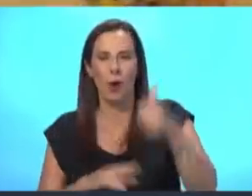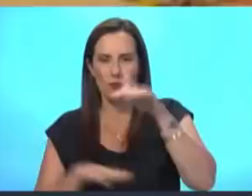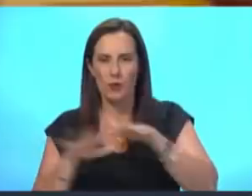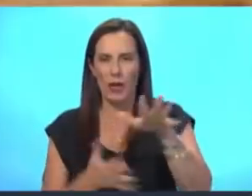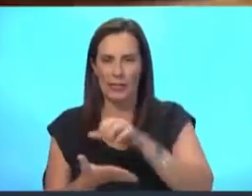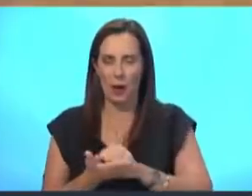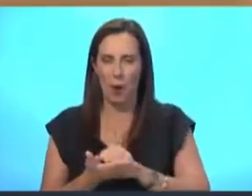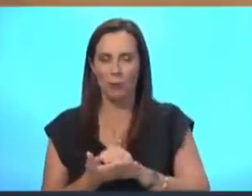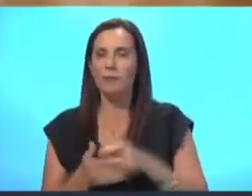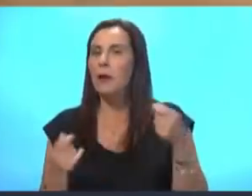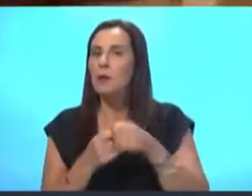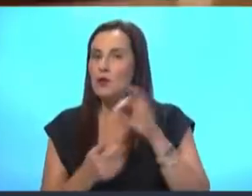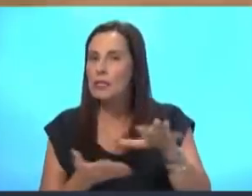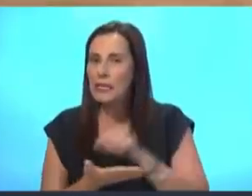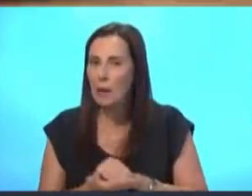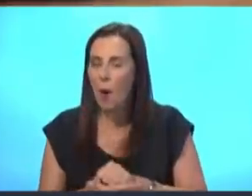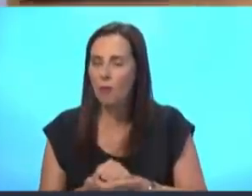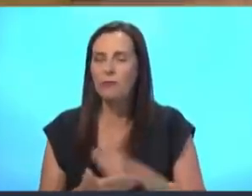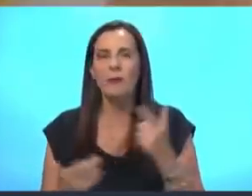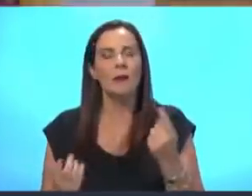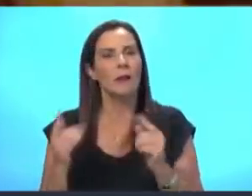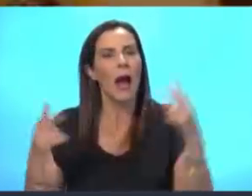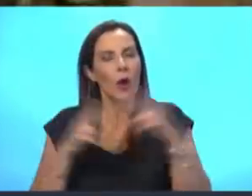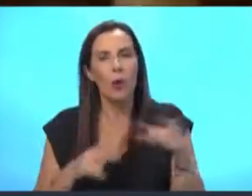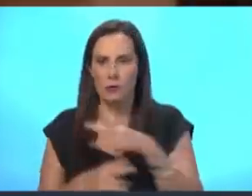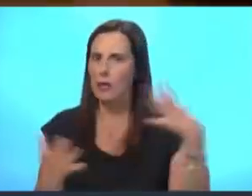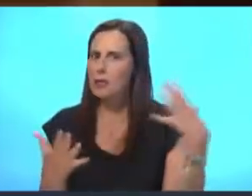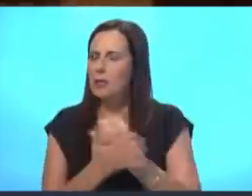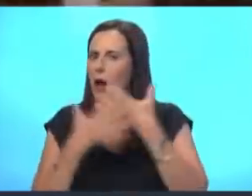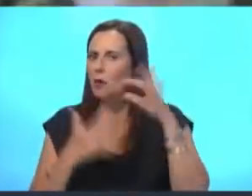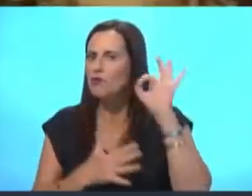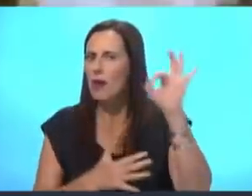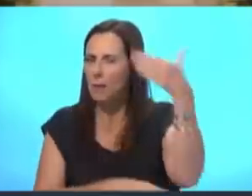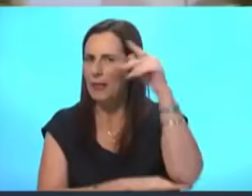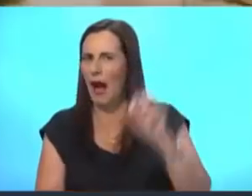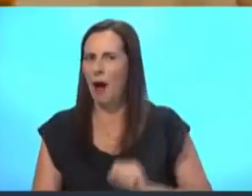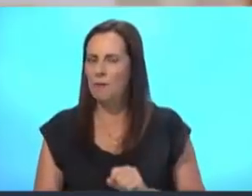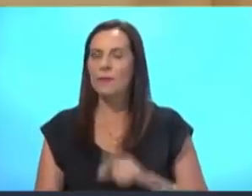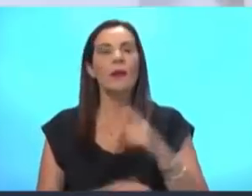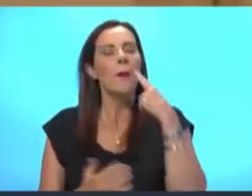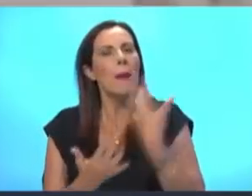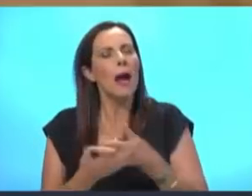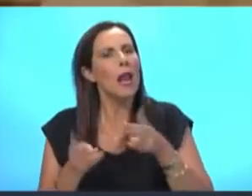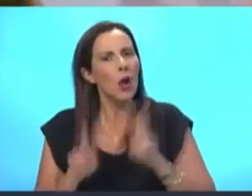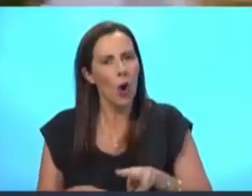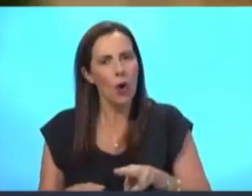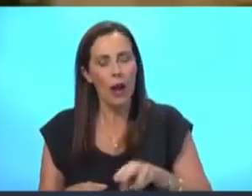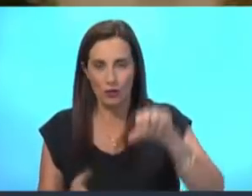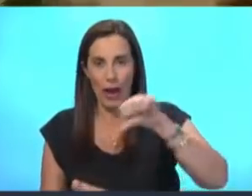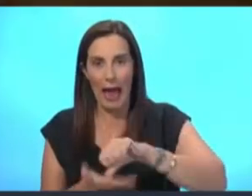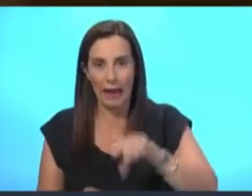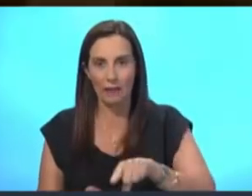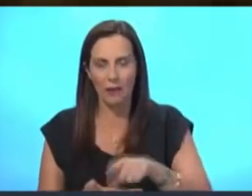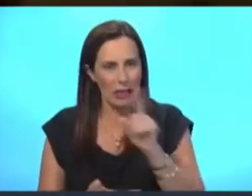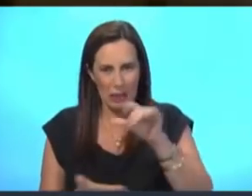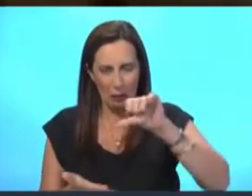סינגפור לי. מבחינתה של סינגפור, אירוח הפסגה הוא הישג מדיני גדול בפני עצמו, המעיד על יכולתה של עיר המדינה הלא